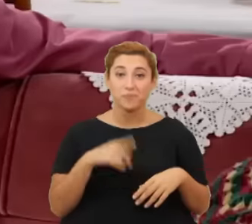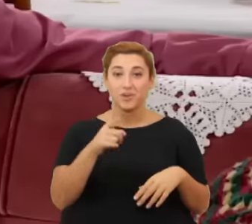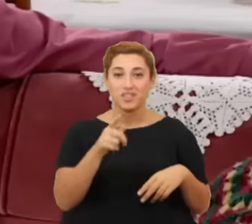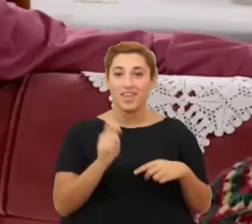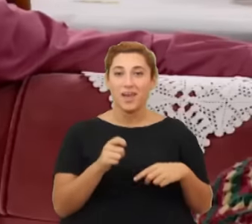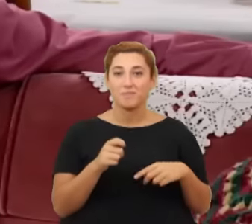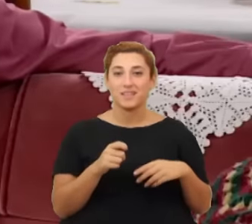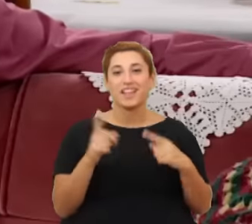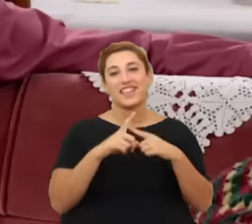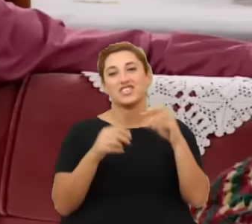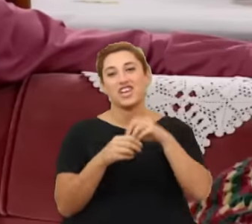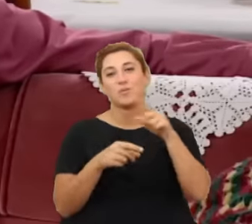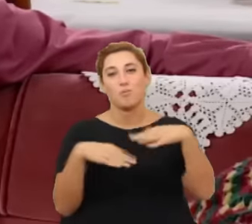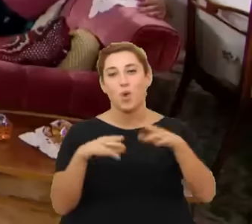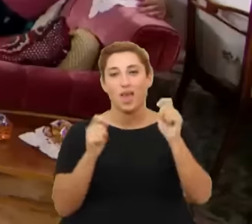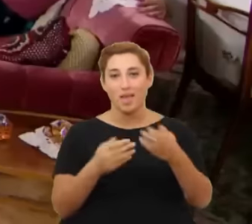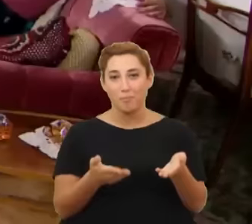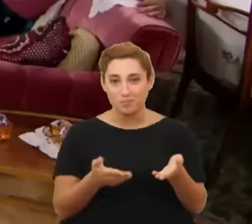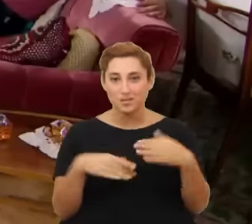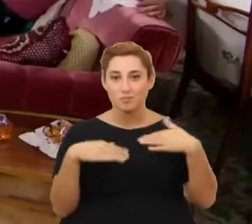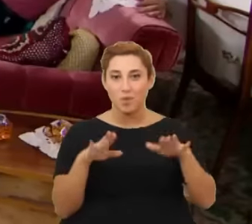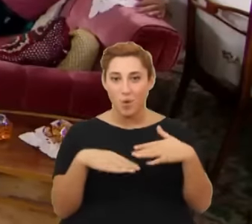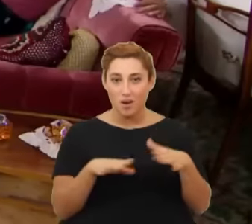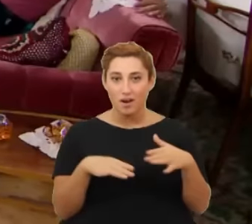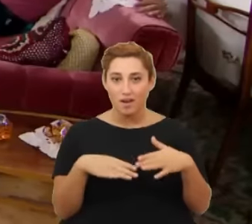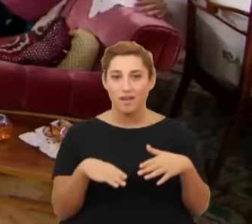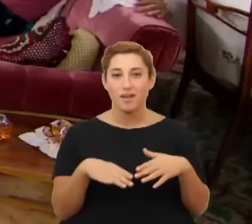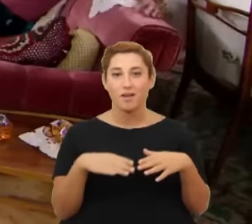yaptı tabii, teşekkür etmek için bu böreği yapmış.